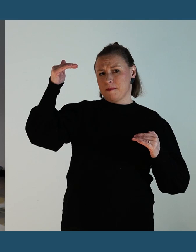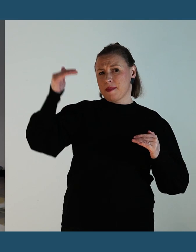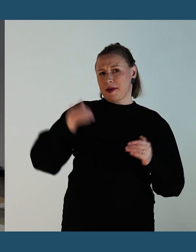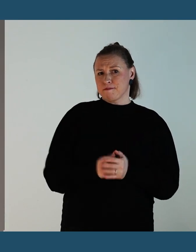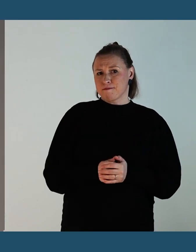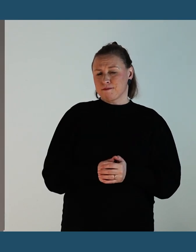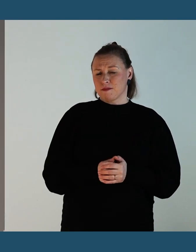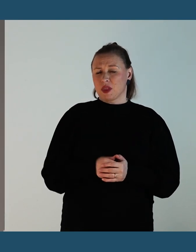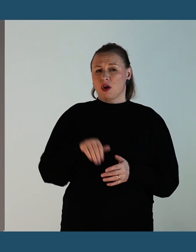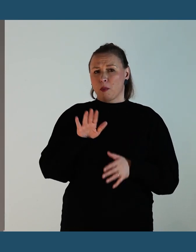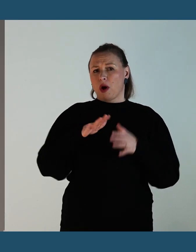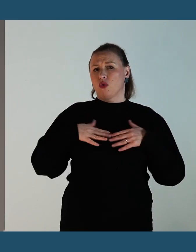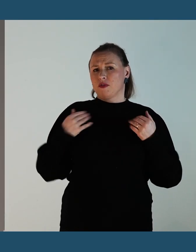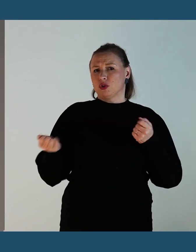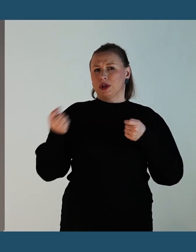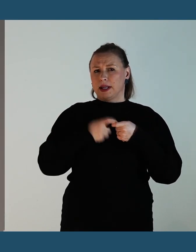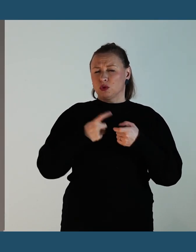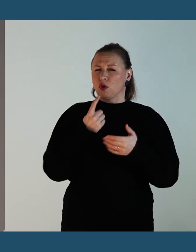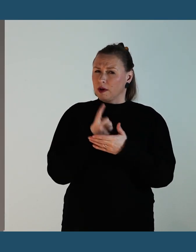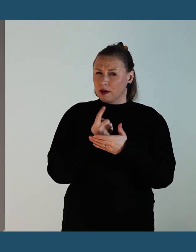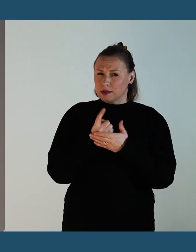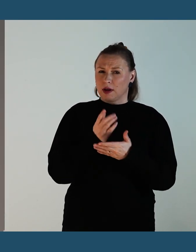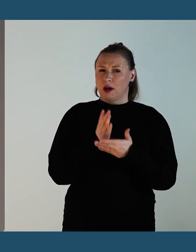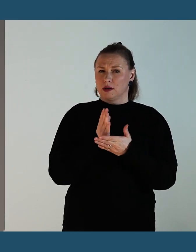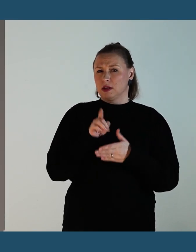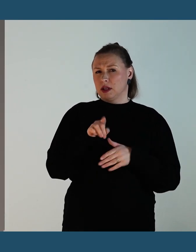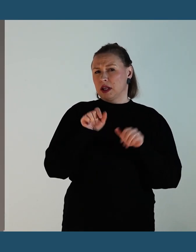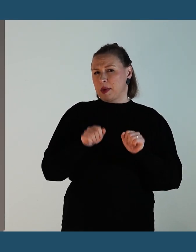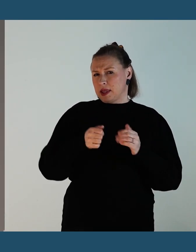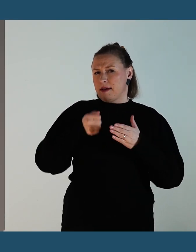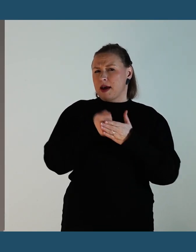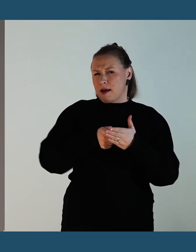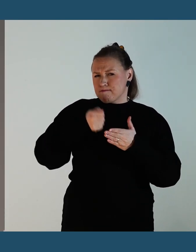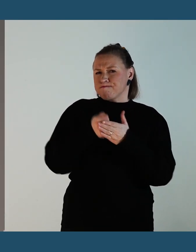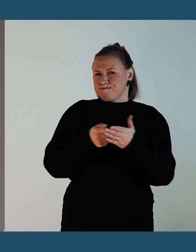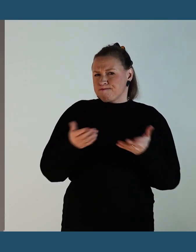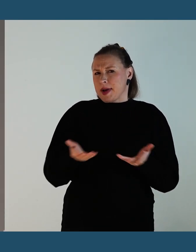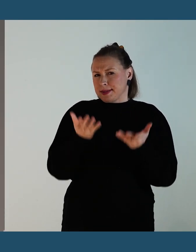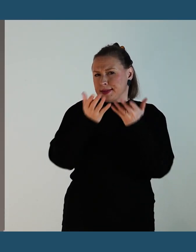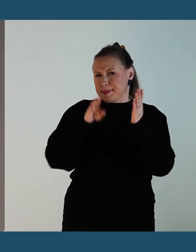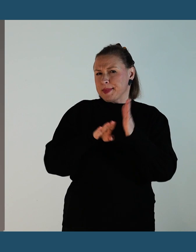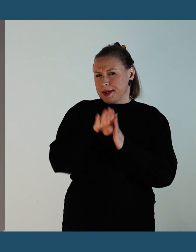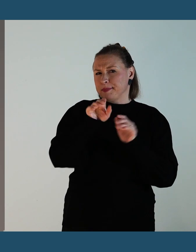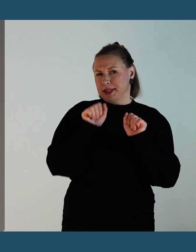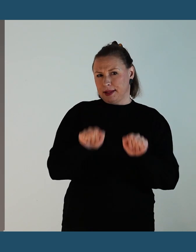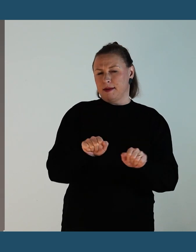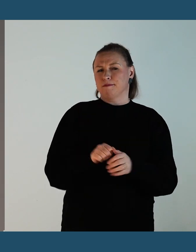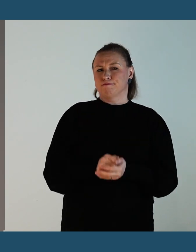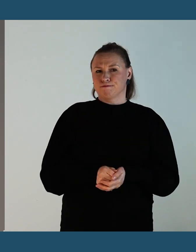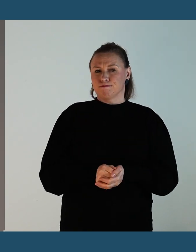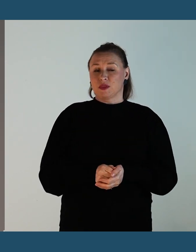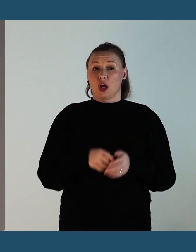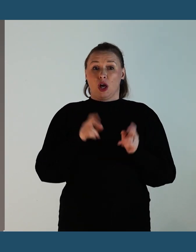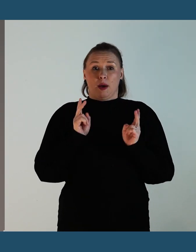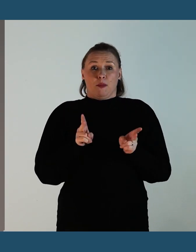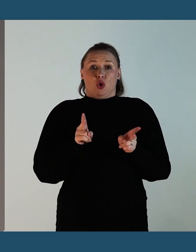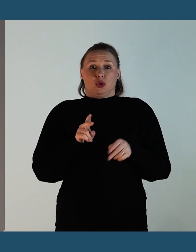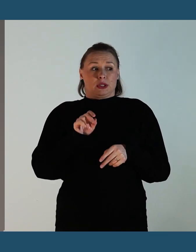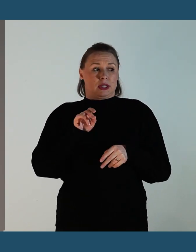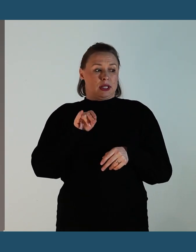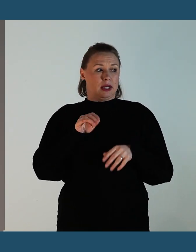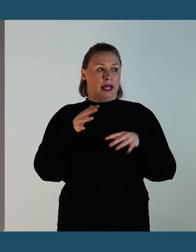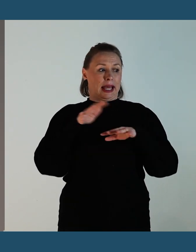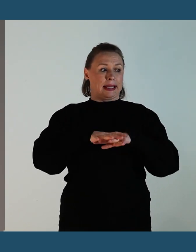tämä on keskeisesti tärkeä asia, mitä pitää viedä eteenpäin. Ja myöskin sitten tämä intersukupuolisten